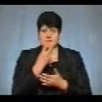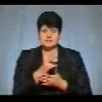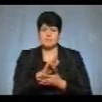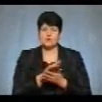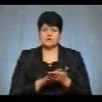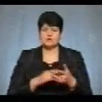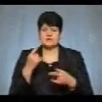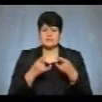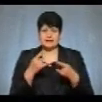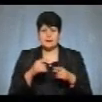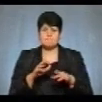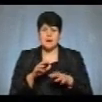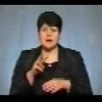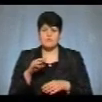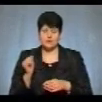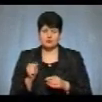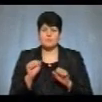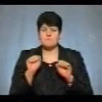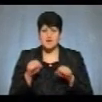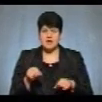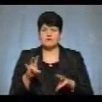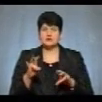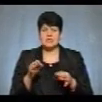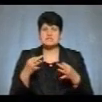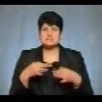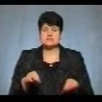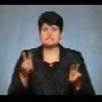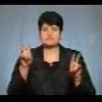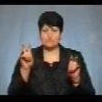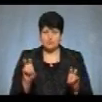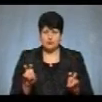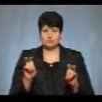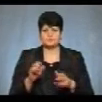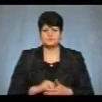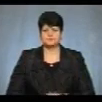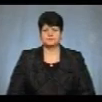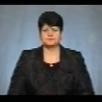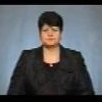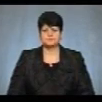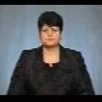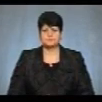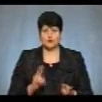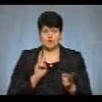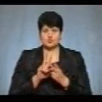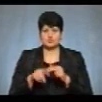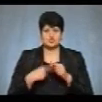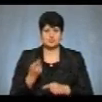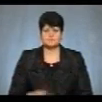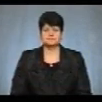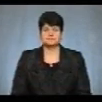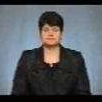телемарафону «Небесна Сотня. Право на свободу». Йтиметься про Майдан як джерело формування нових лідерів. До зустрічі в ефірі.